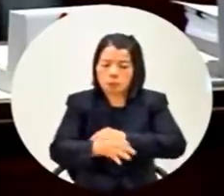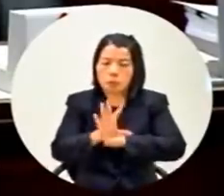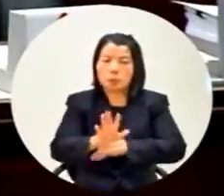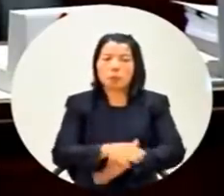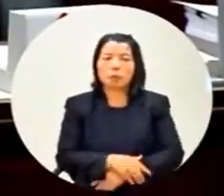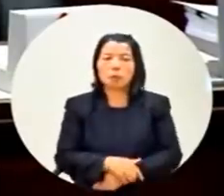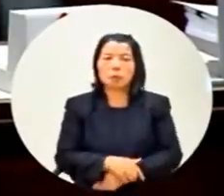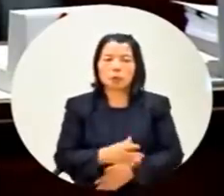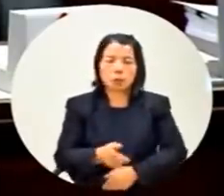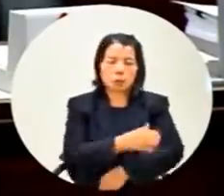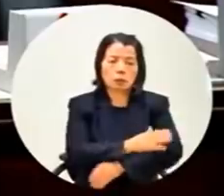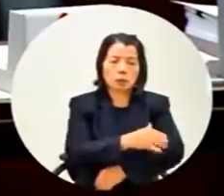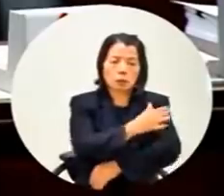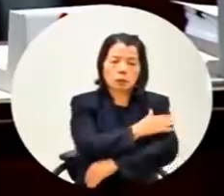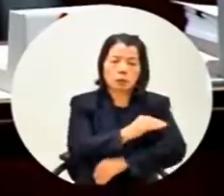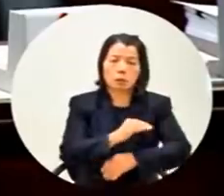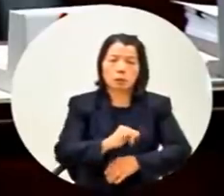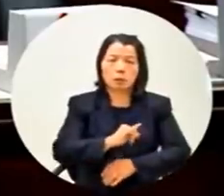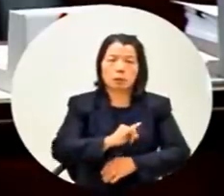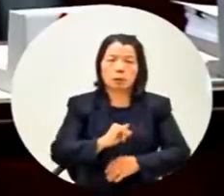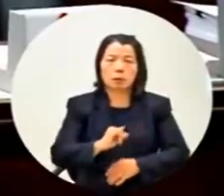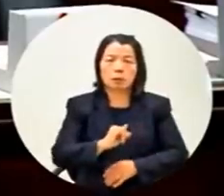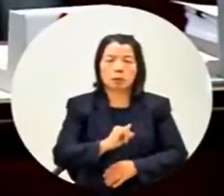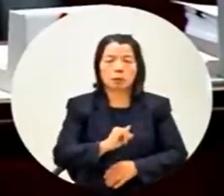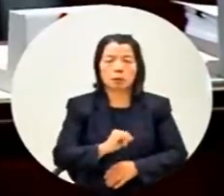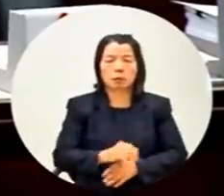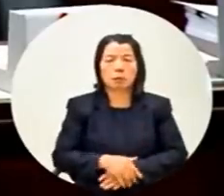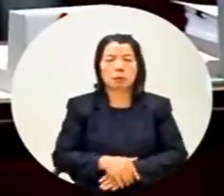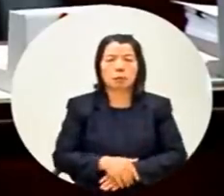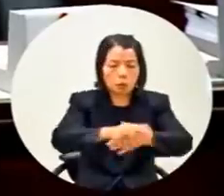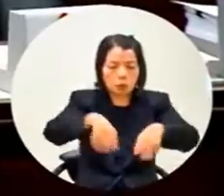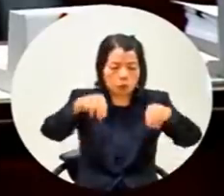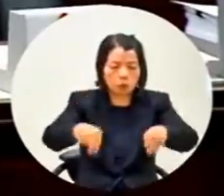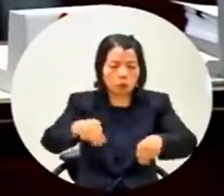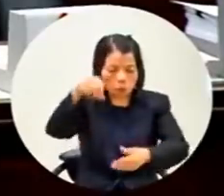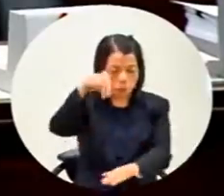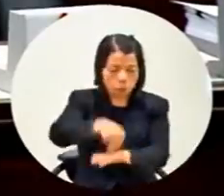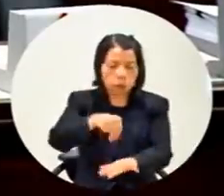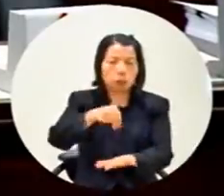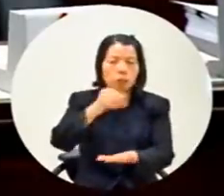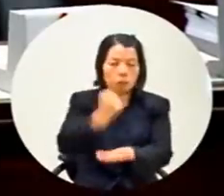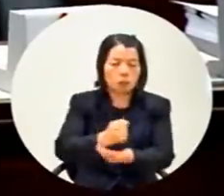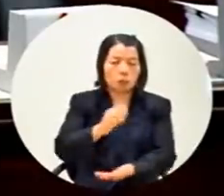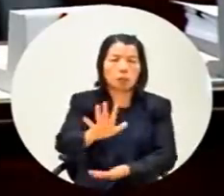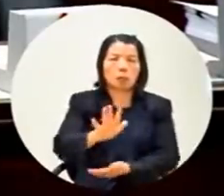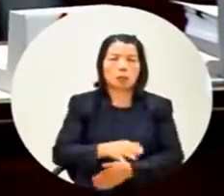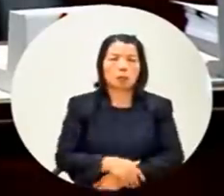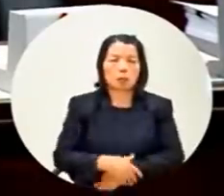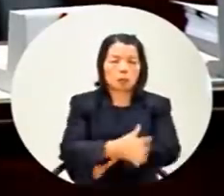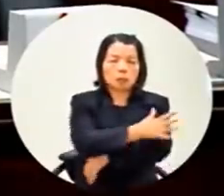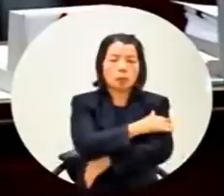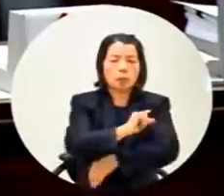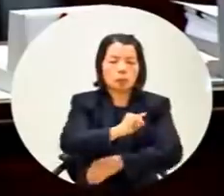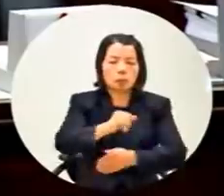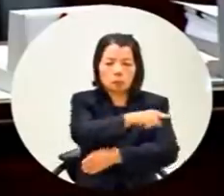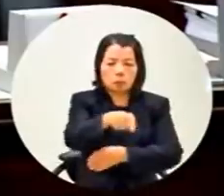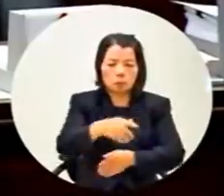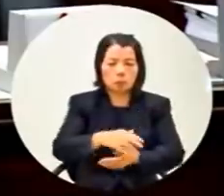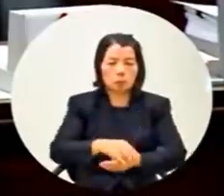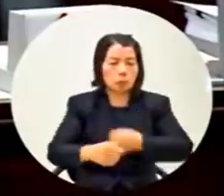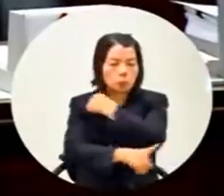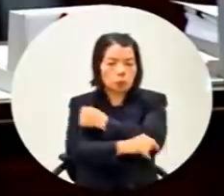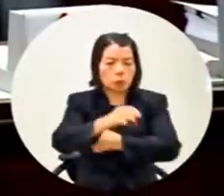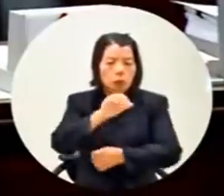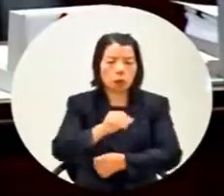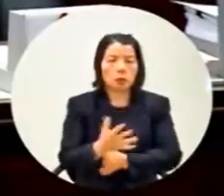驳回唐龙申请案的公文上盖了章。陈局市长是最后的决断者，在